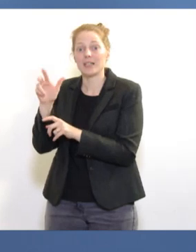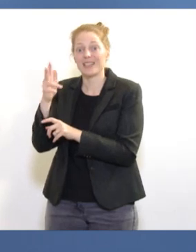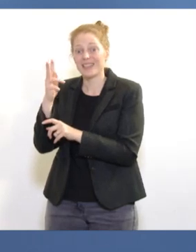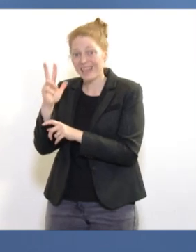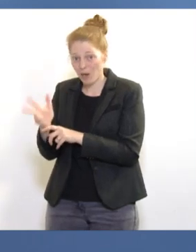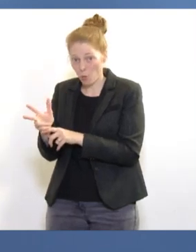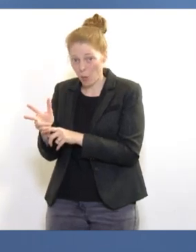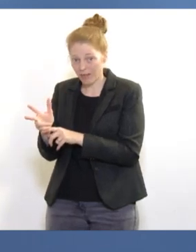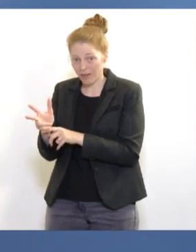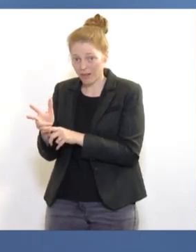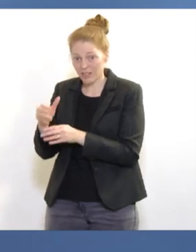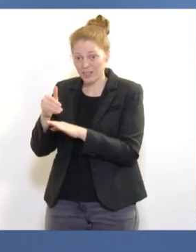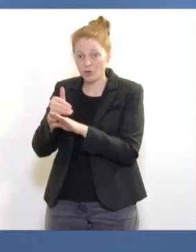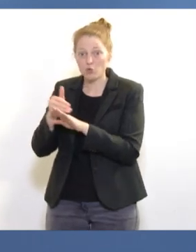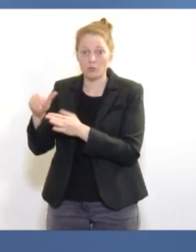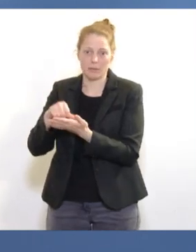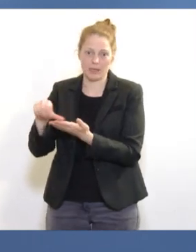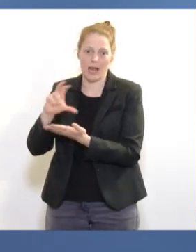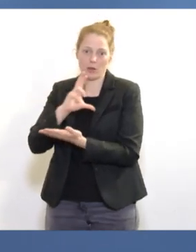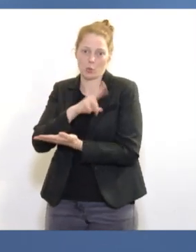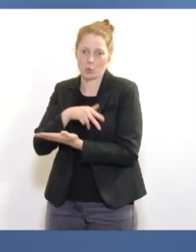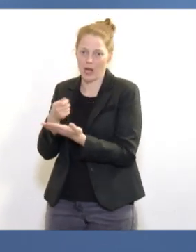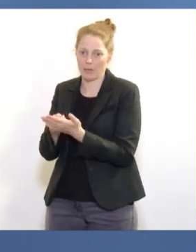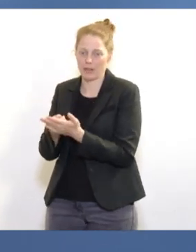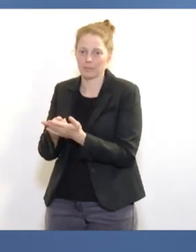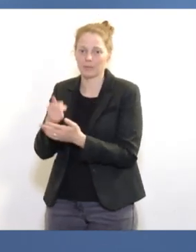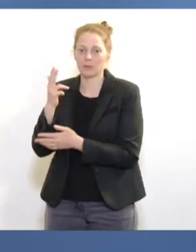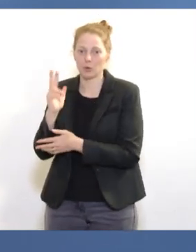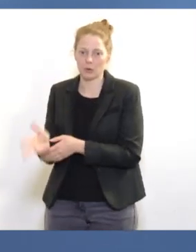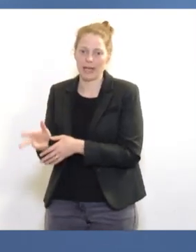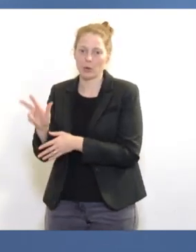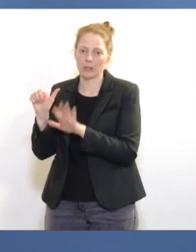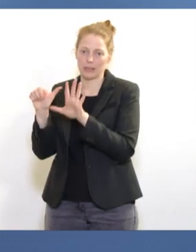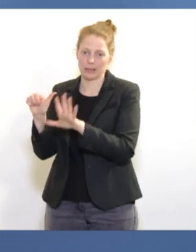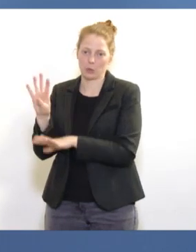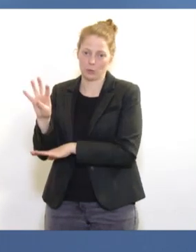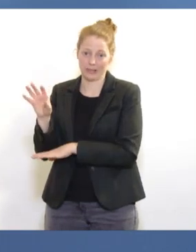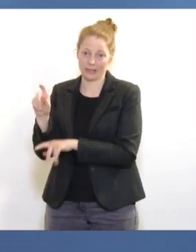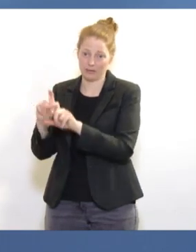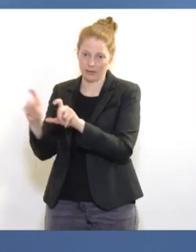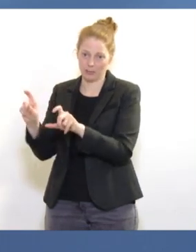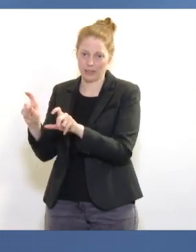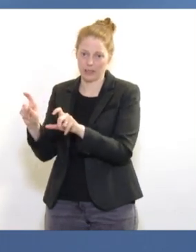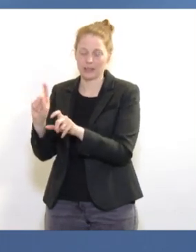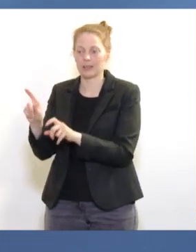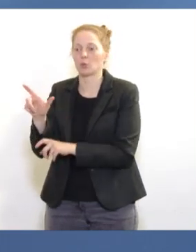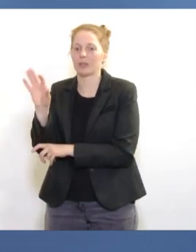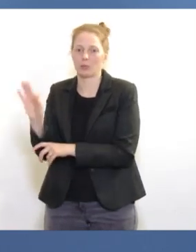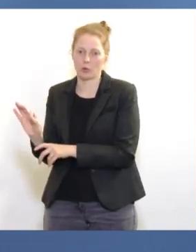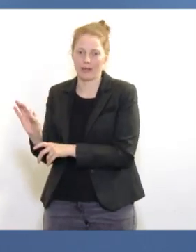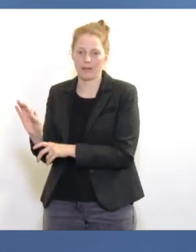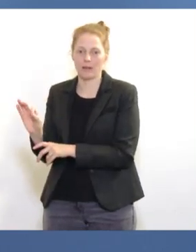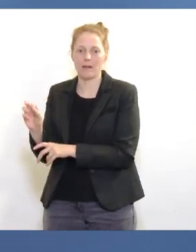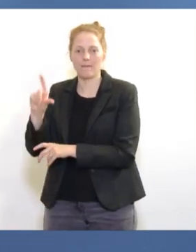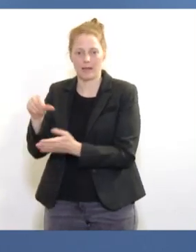sich zu gut hat, sollte gekürzt werden. Das betrifft 346 Betriebe. Wir haben diese